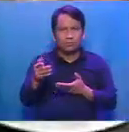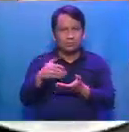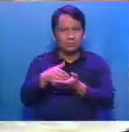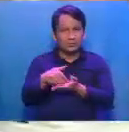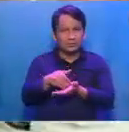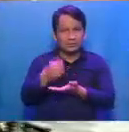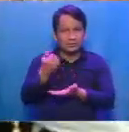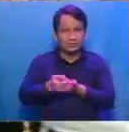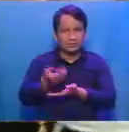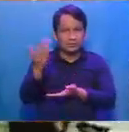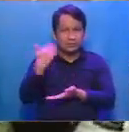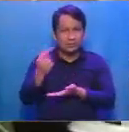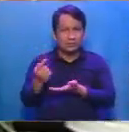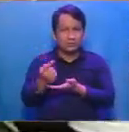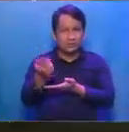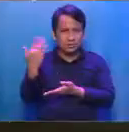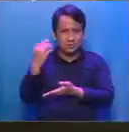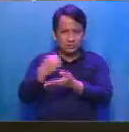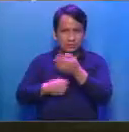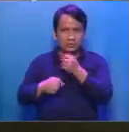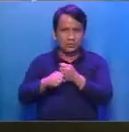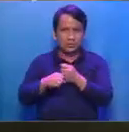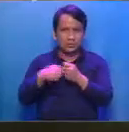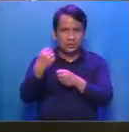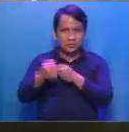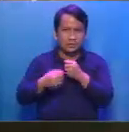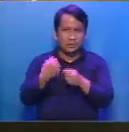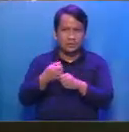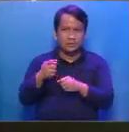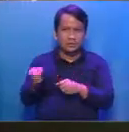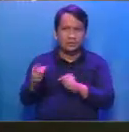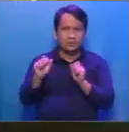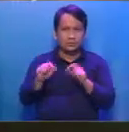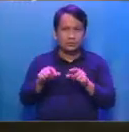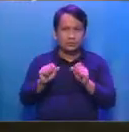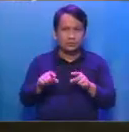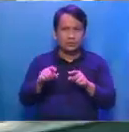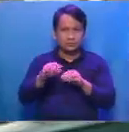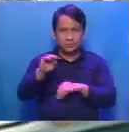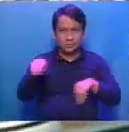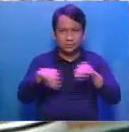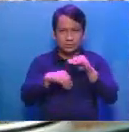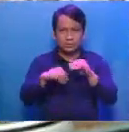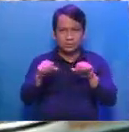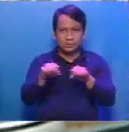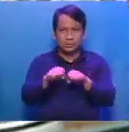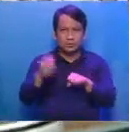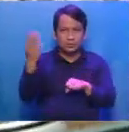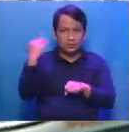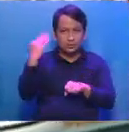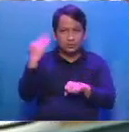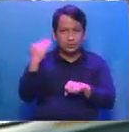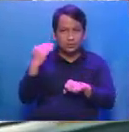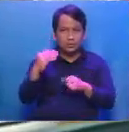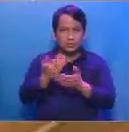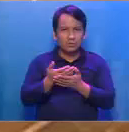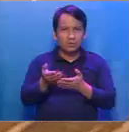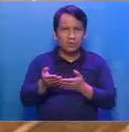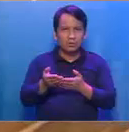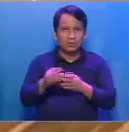ngayon kumpara noong mga nakaraang taon. Kaya ang tindahang ito, napilitang palitan ng sapatos ang dating tinda na